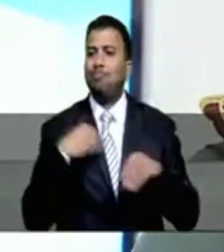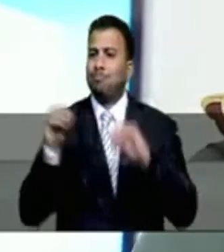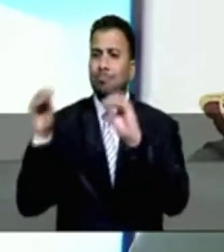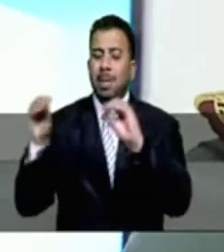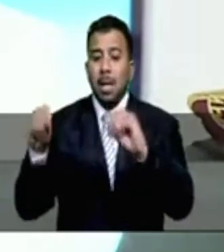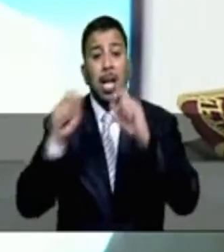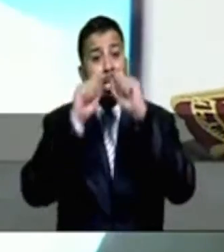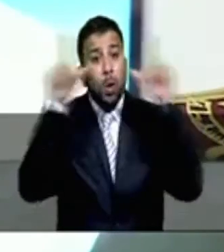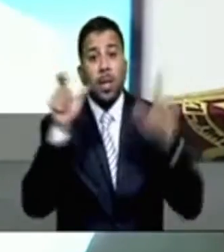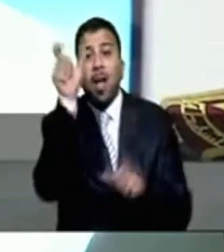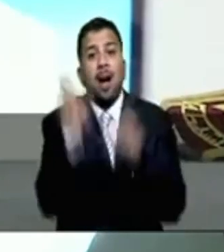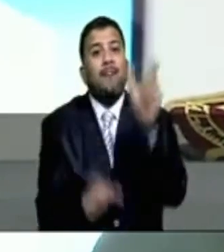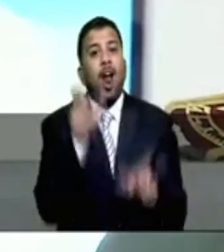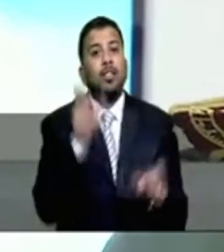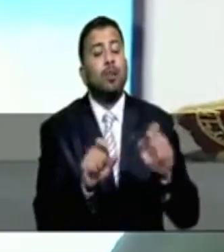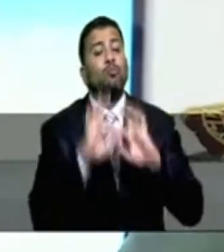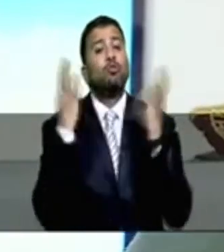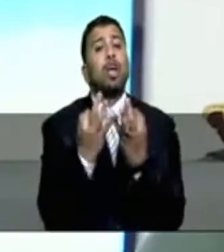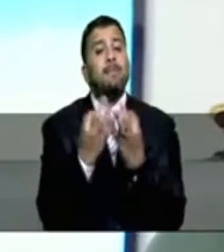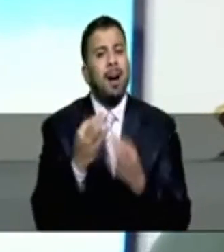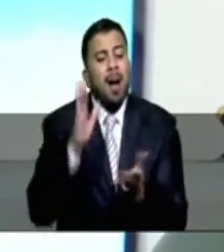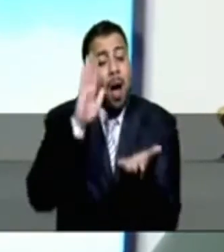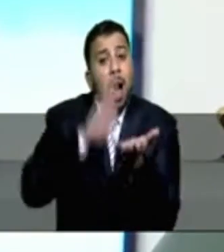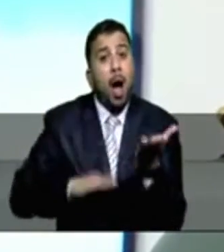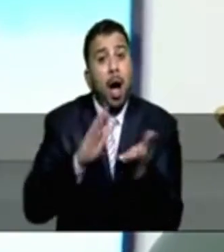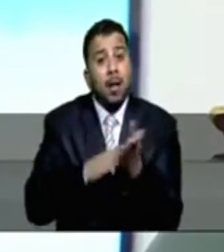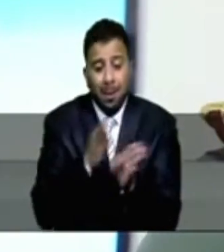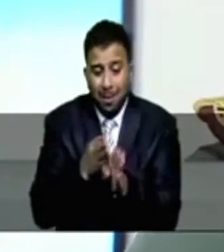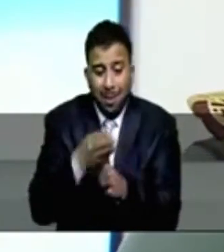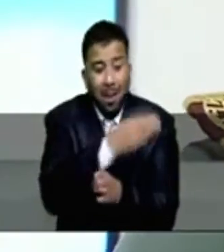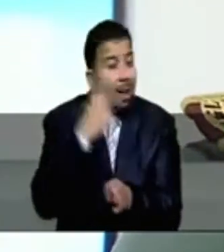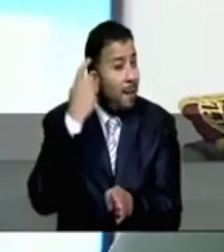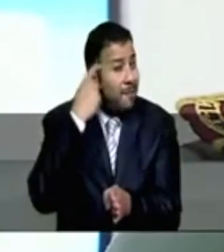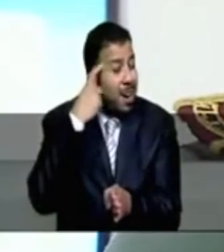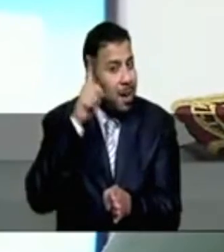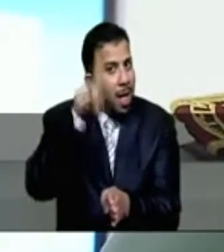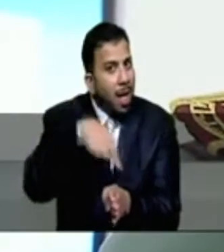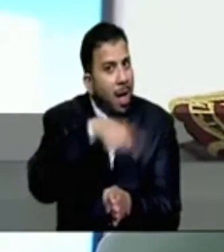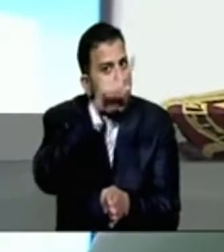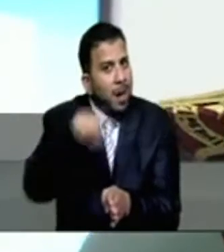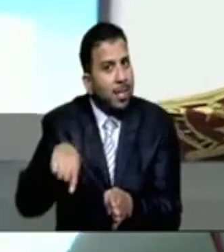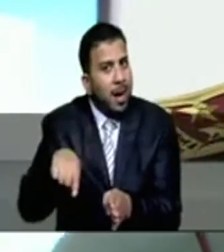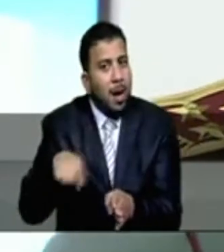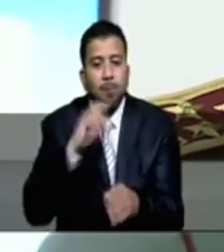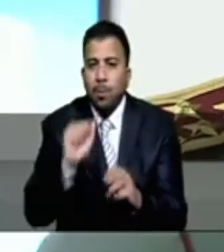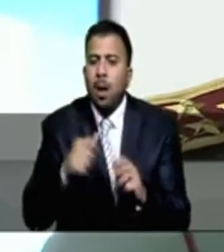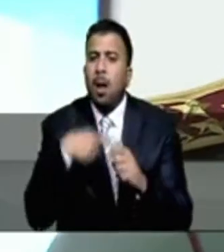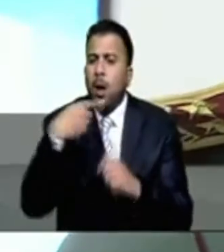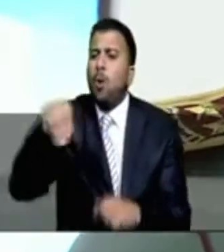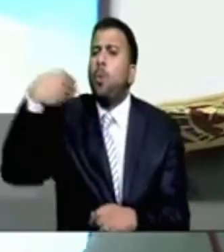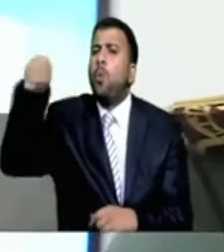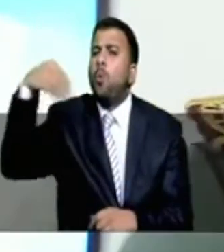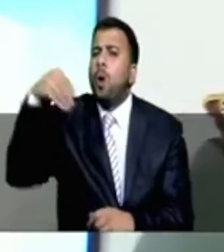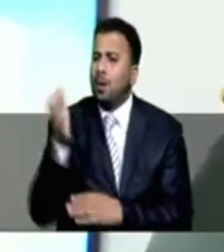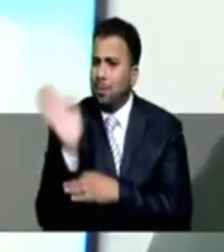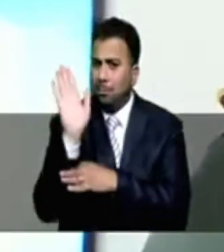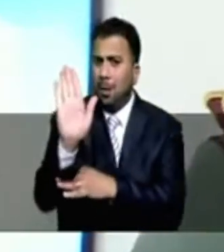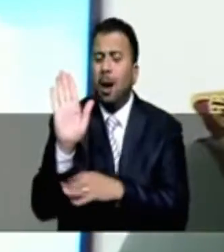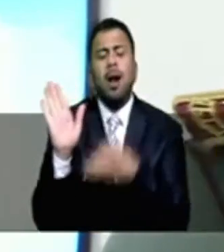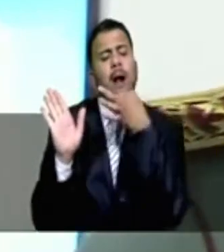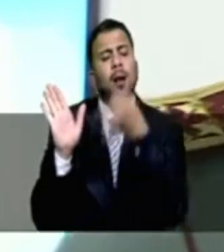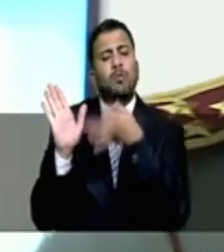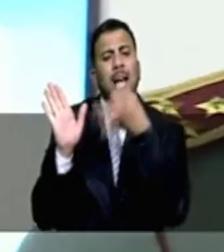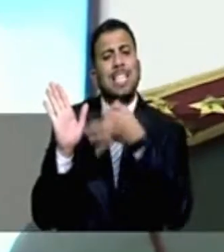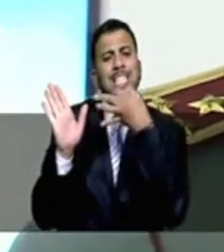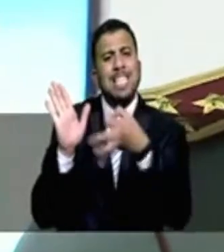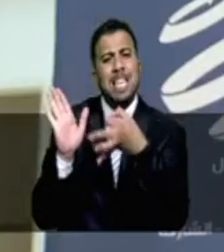خلال توعية أفراد المجتمع بمخاطر هذا الفكر الغير سوي. الحمد لله تم عرض أوراق عدة من المتحدثين، تم